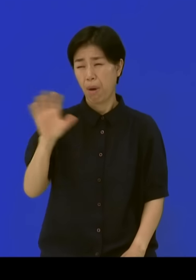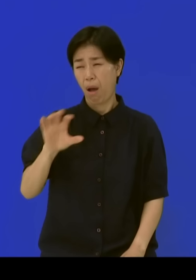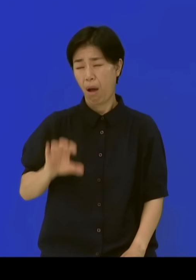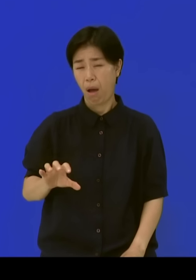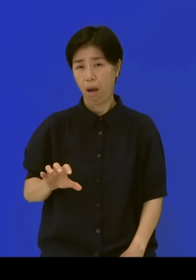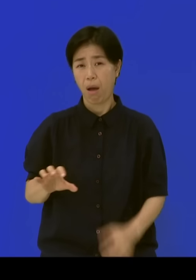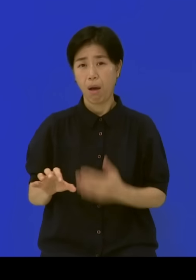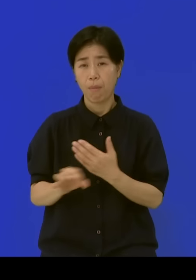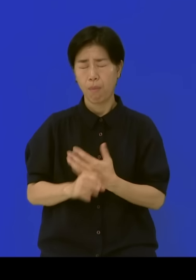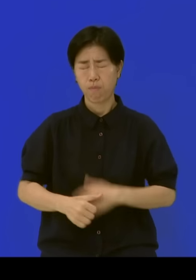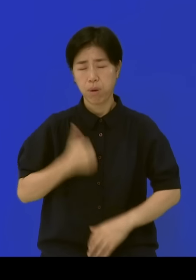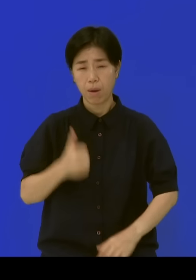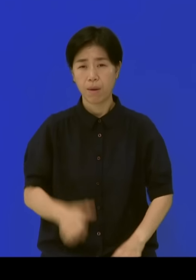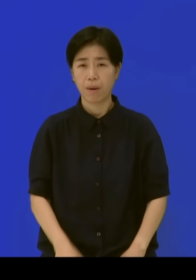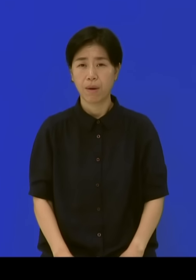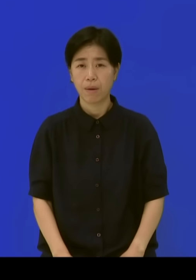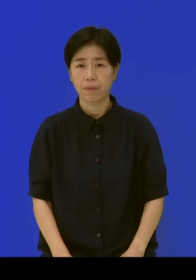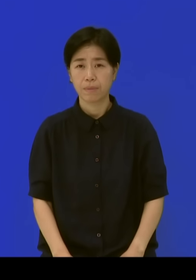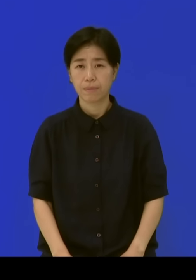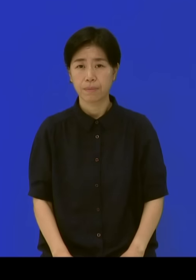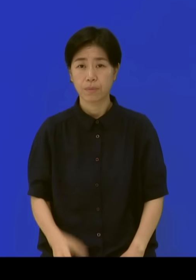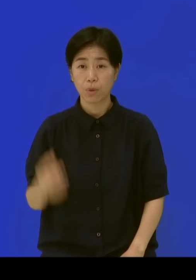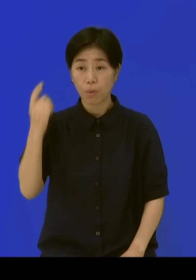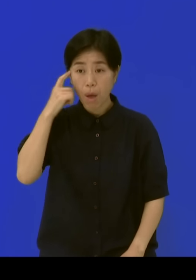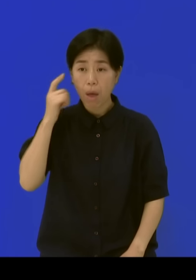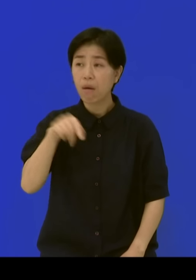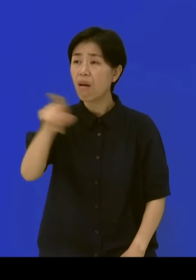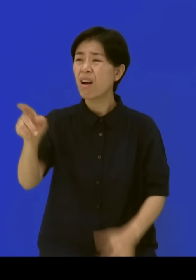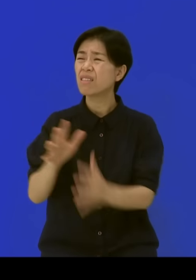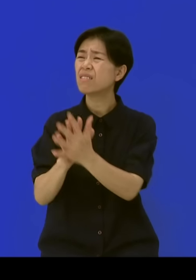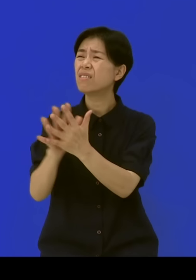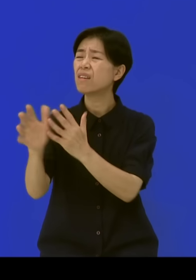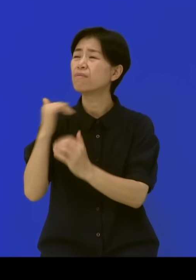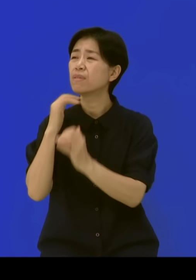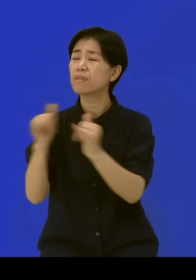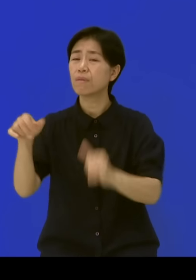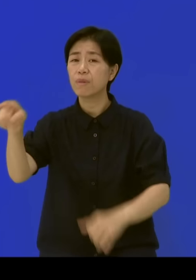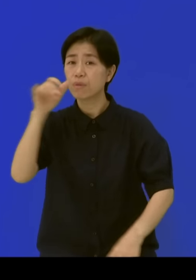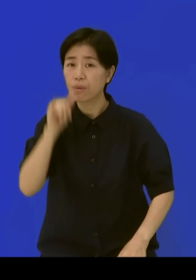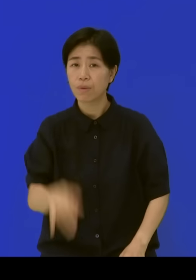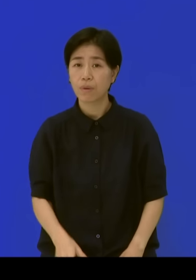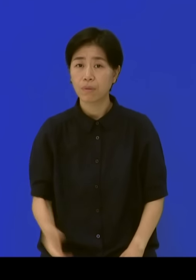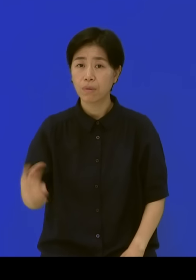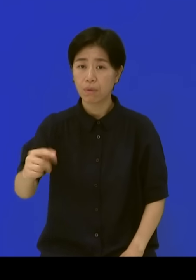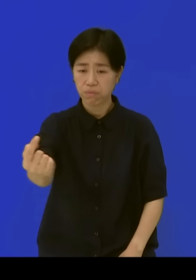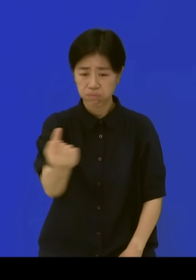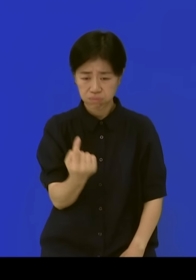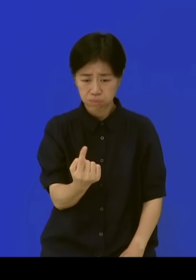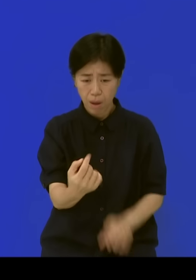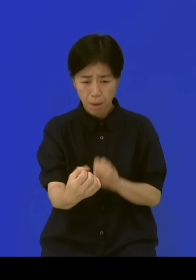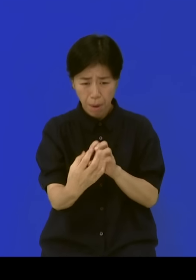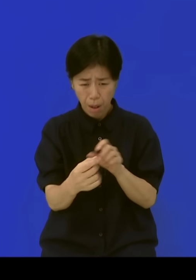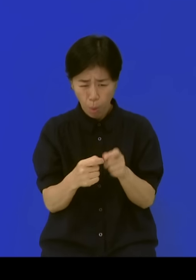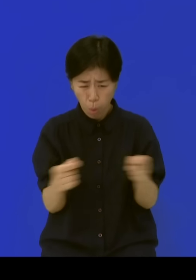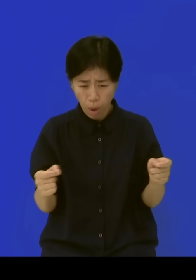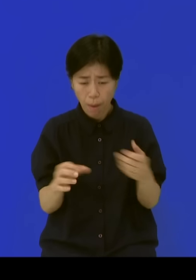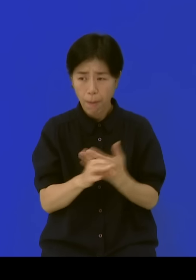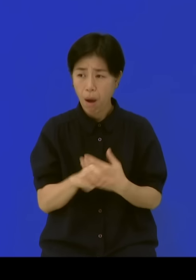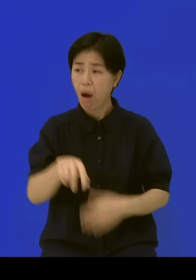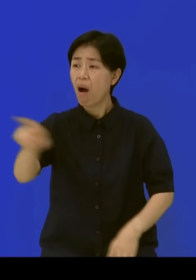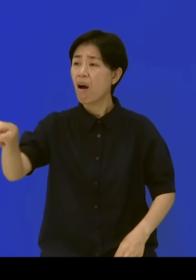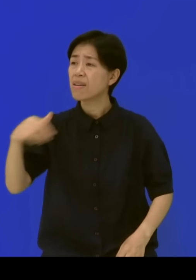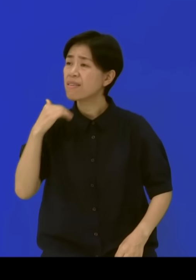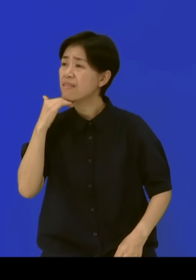나기도 합니다. 왜냐하면 이제 뒤에 계속 대기하는 분들이 있잖아요. 많죠. 이 앞에서 이렇게 결국에 의학적 진단이라고 하는 거는